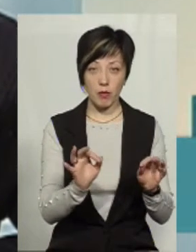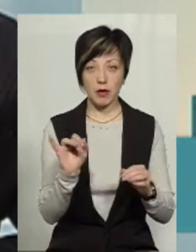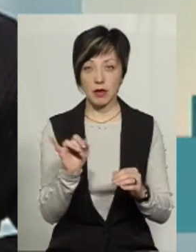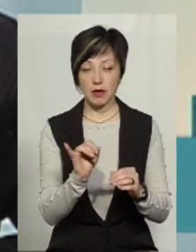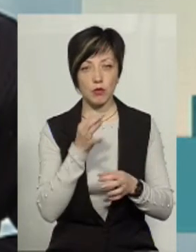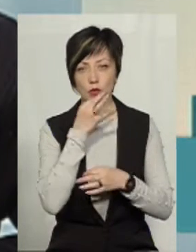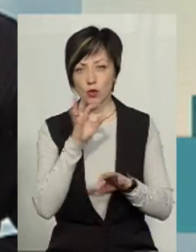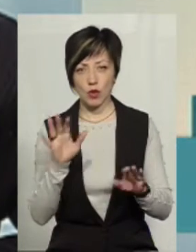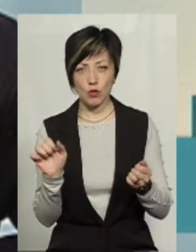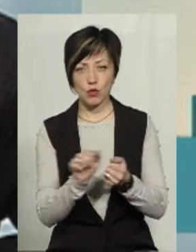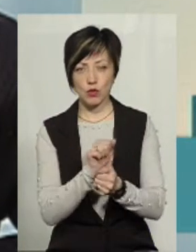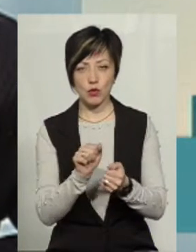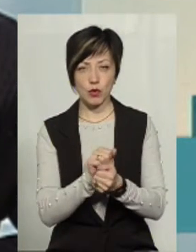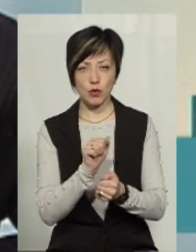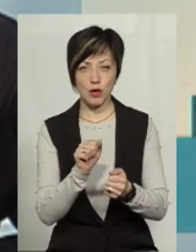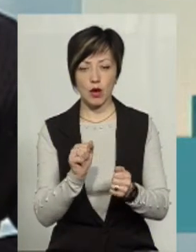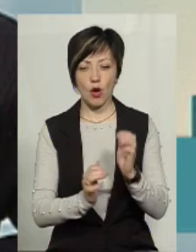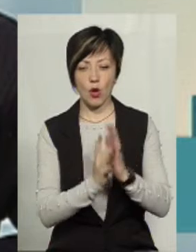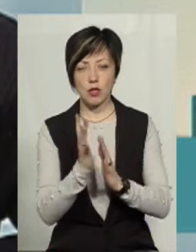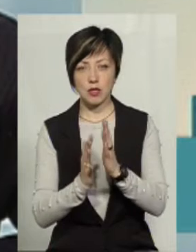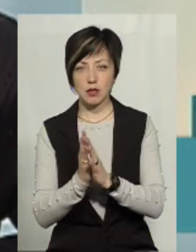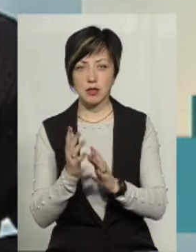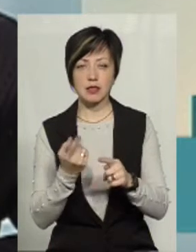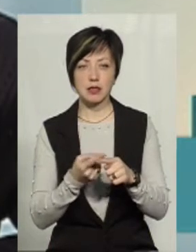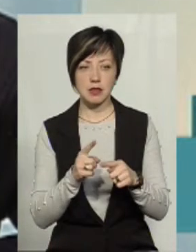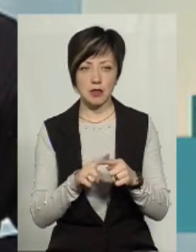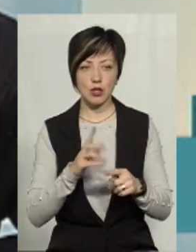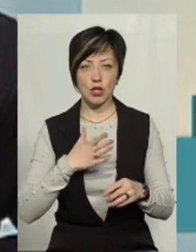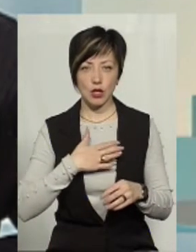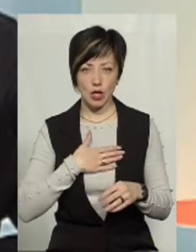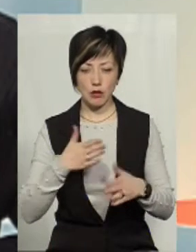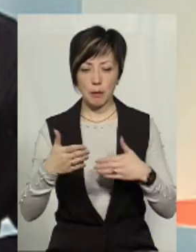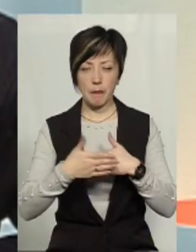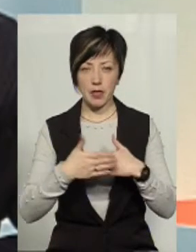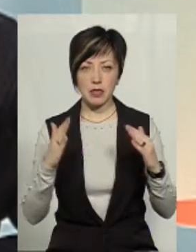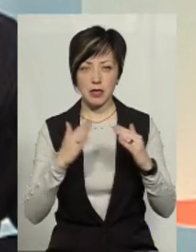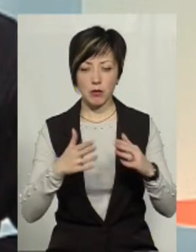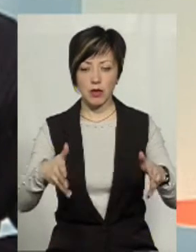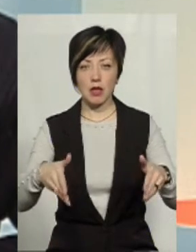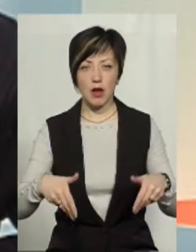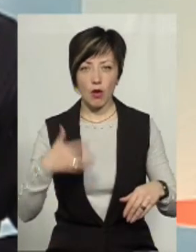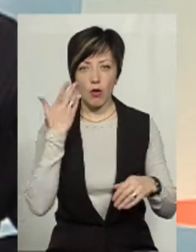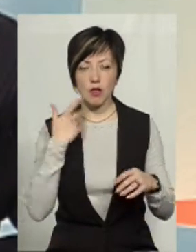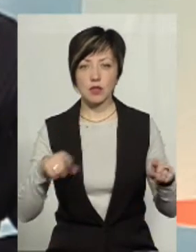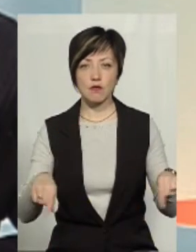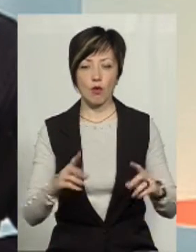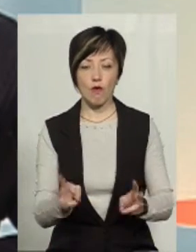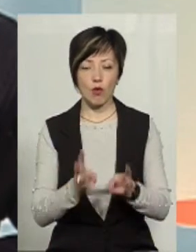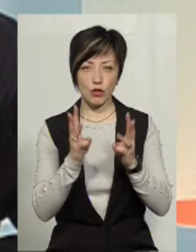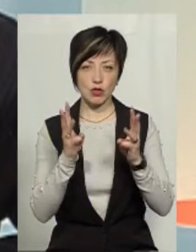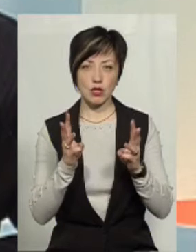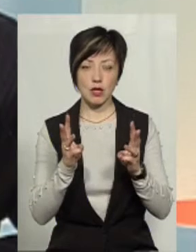і ну, будь-якої рослинності безпосередньо на наших присадибних ділянках, коли створюють